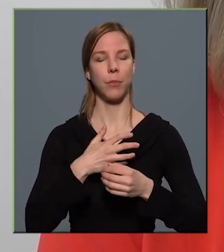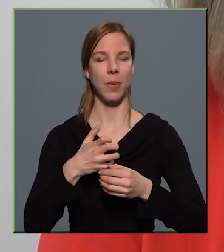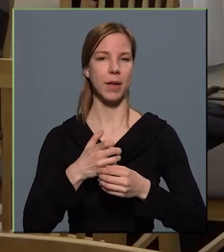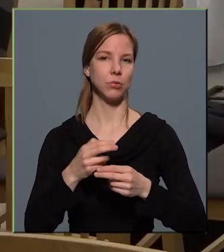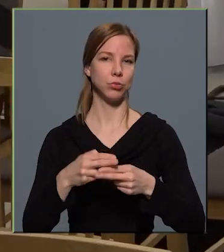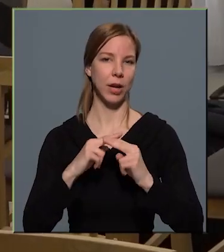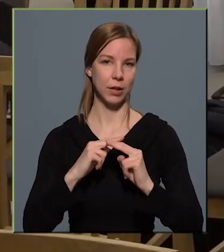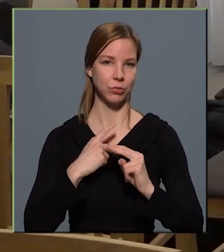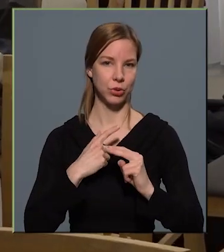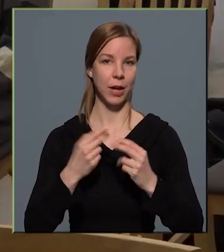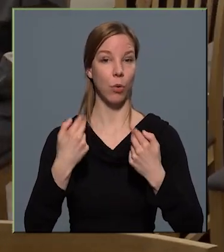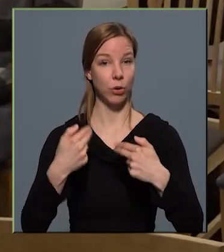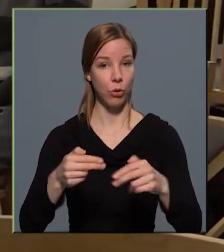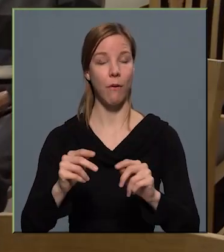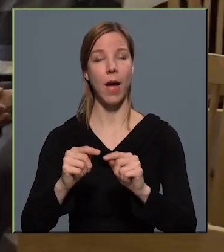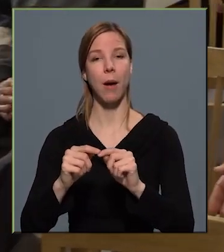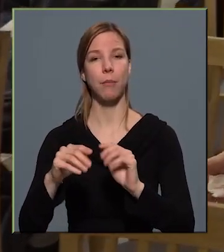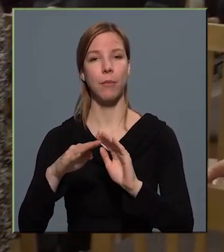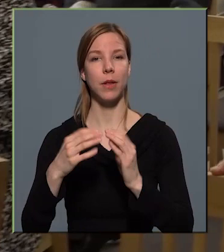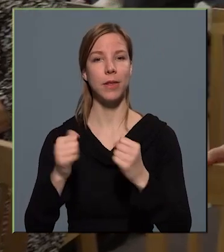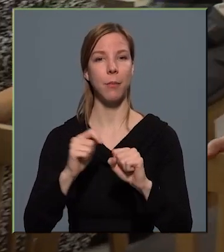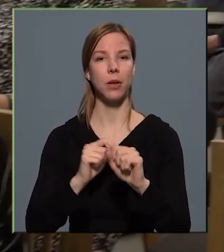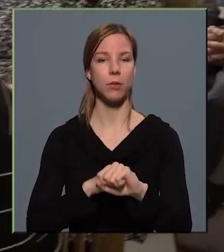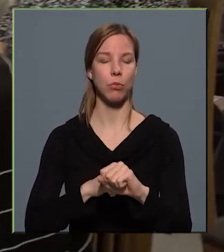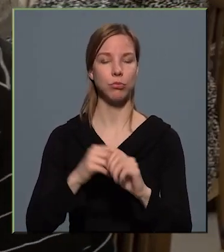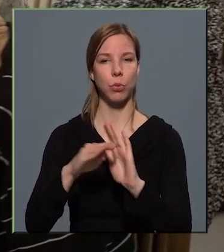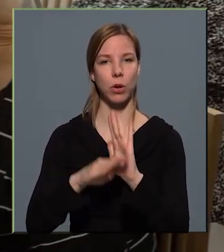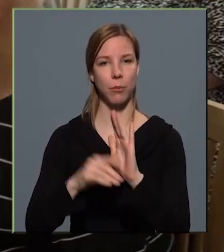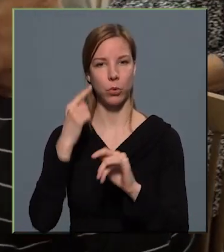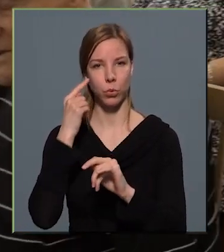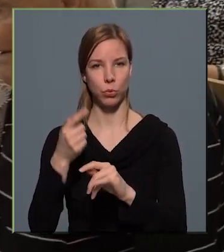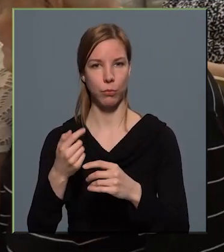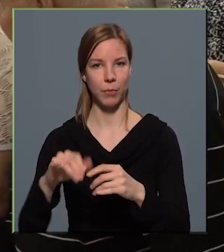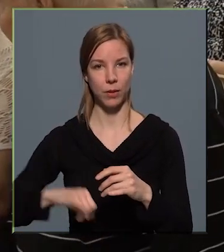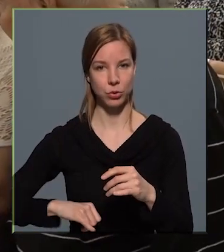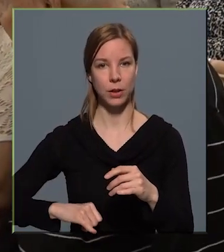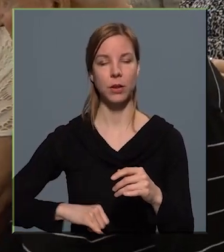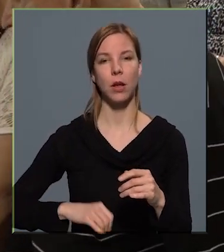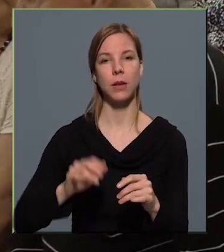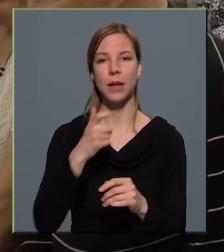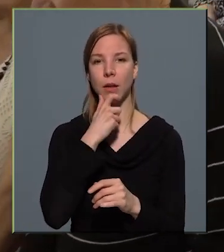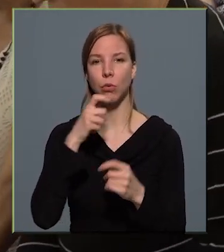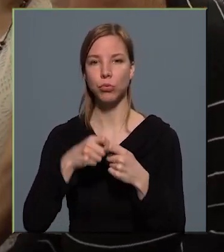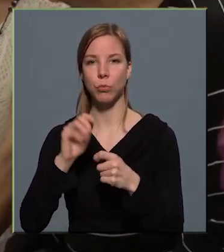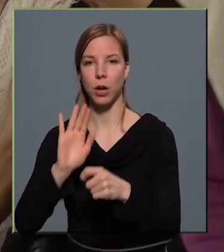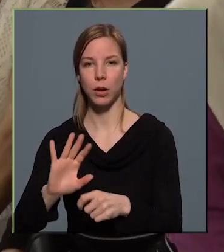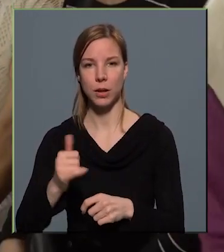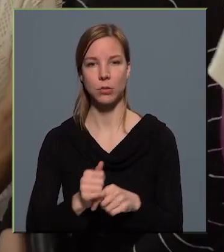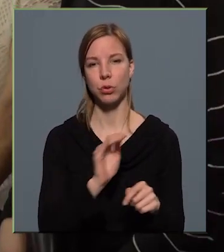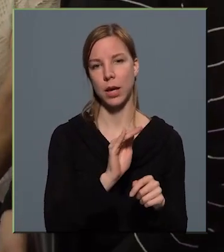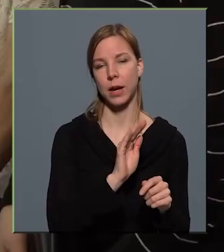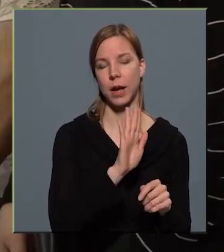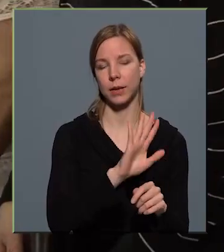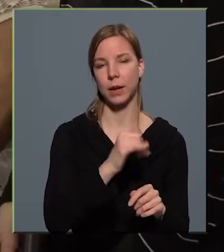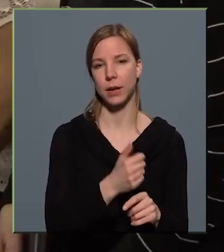szabadidős programokat tudjunk biztosítani a 4 idős klubnak, és a gyerekek átmeneti otthonának is. A pénzbeli adományt, ami már meg is